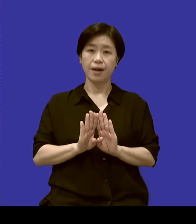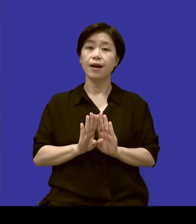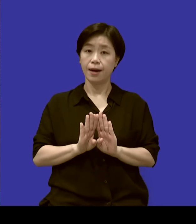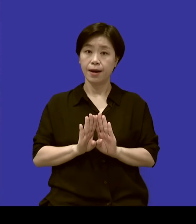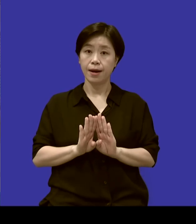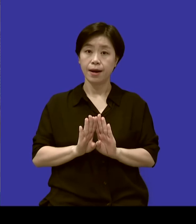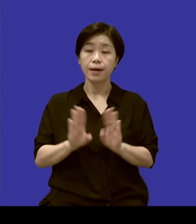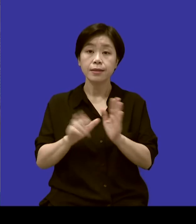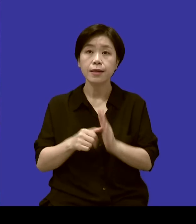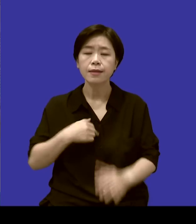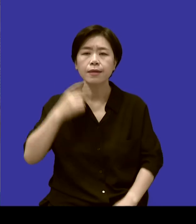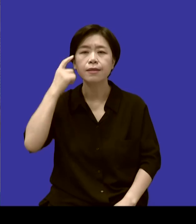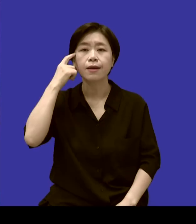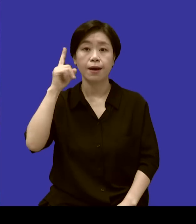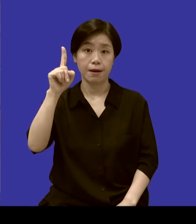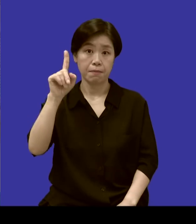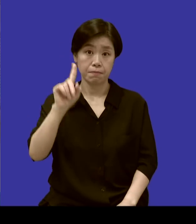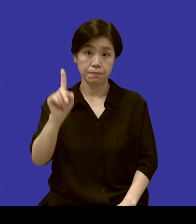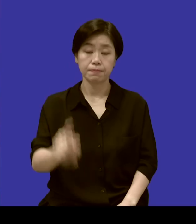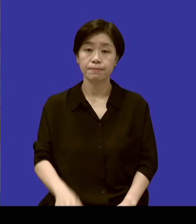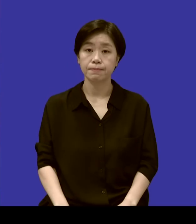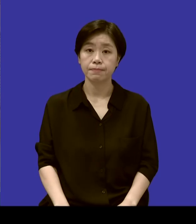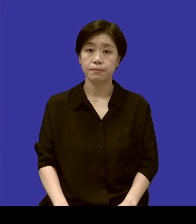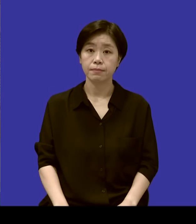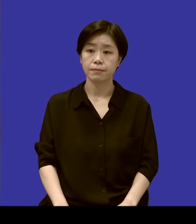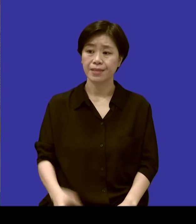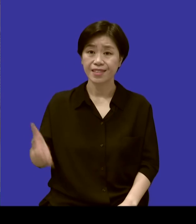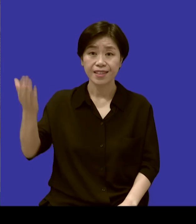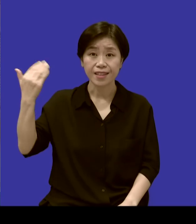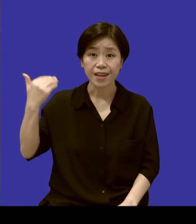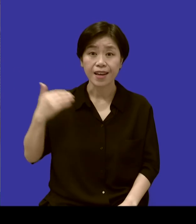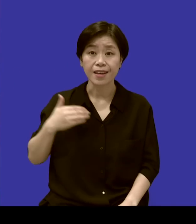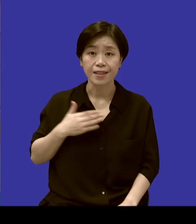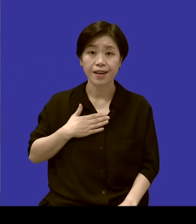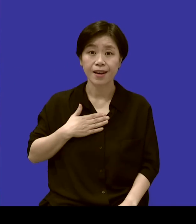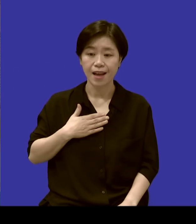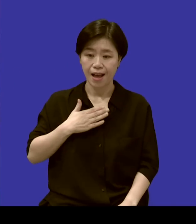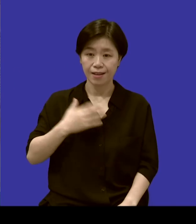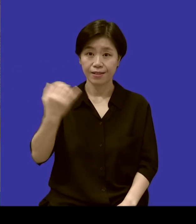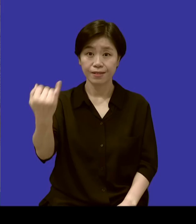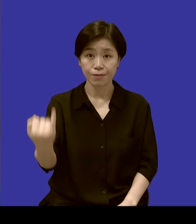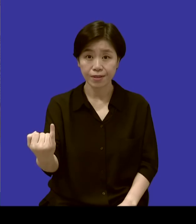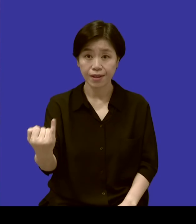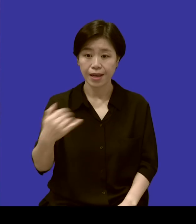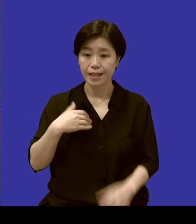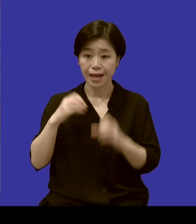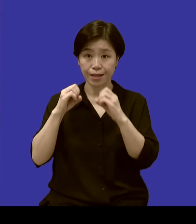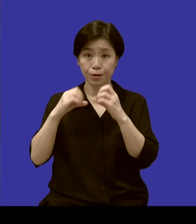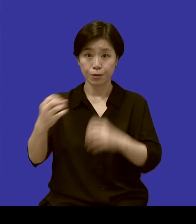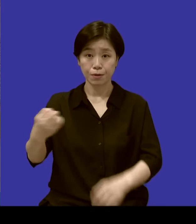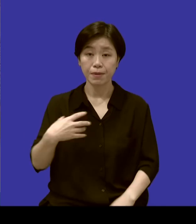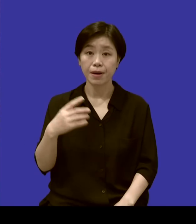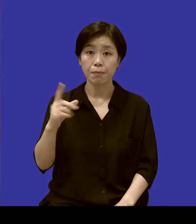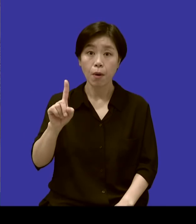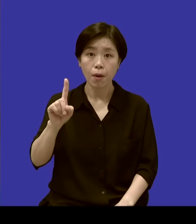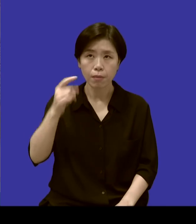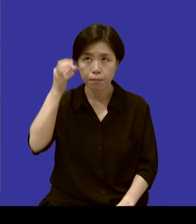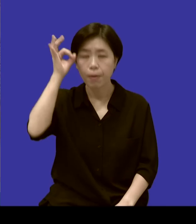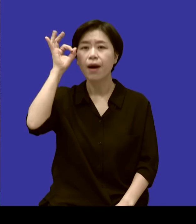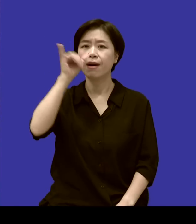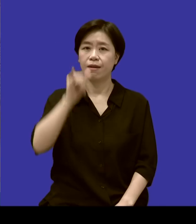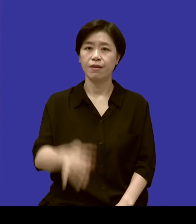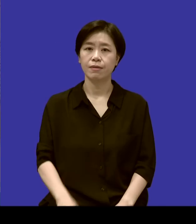그런 생각이 있었어요. 나를 전도하려고 했던 그 아는 동생이 예. 언니 예수님을